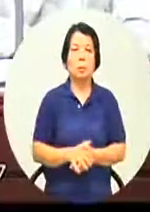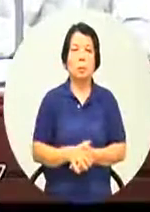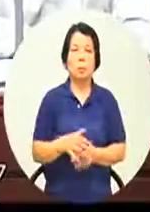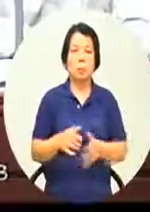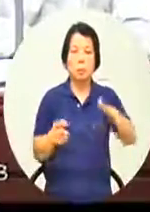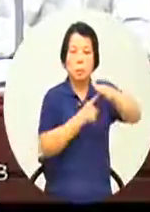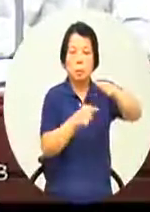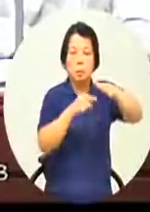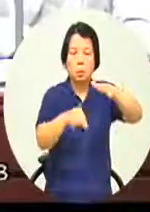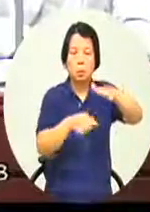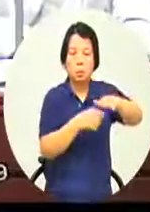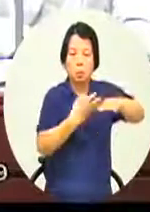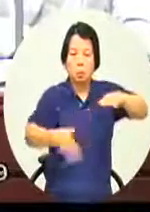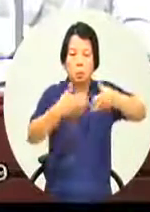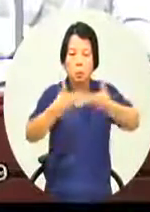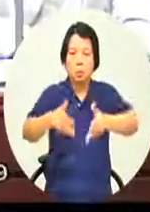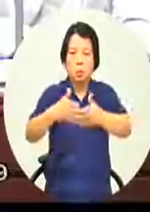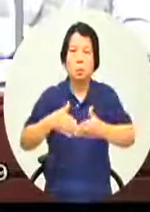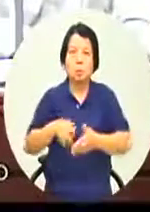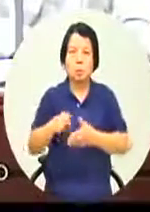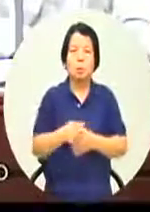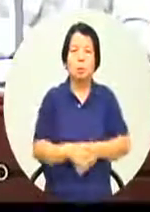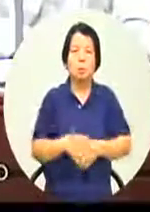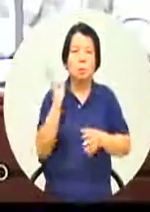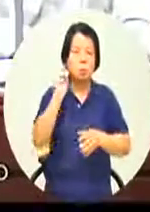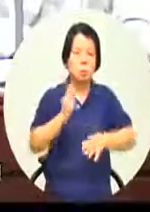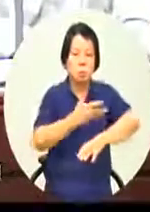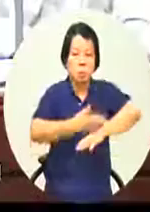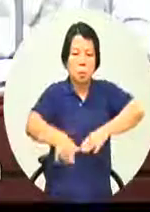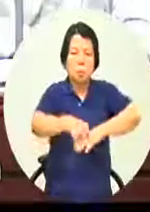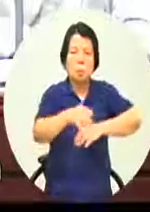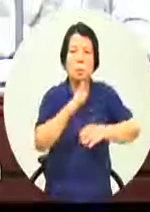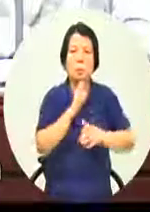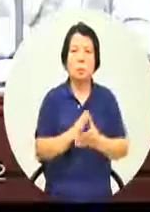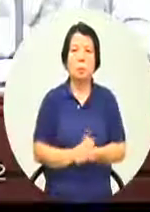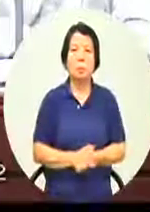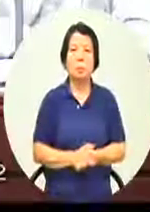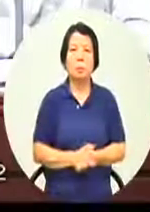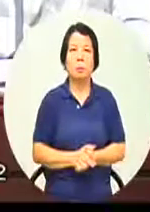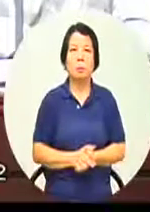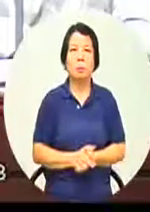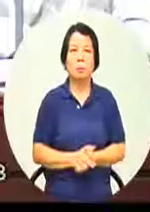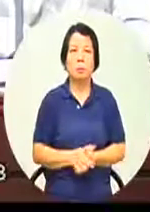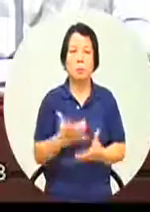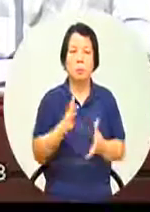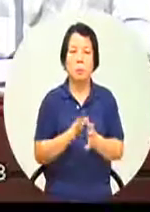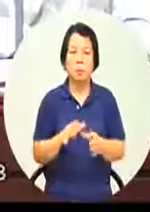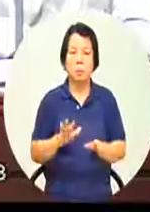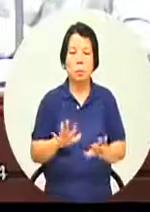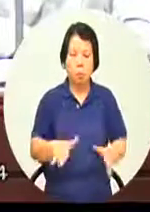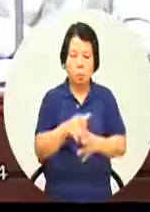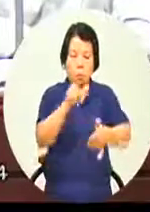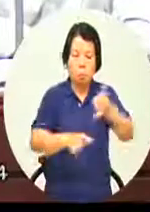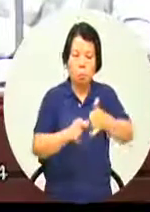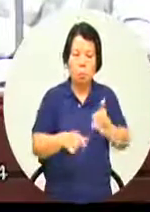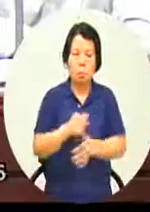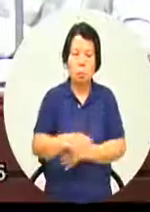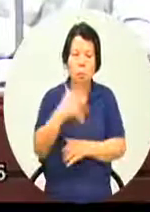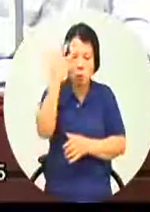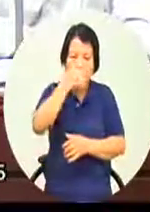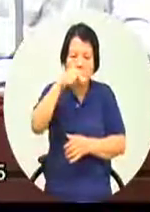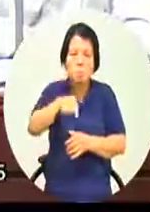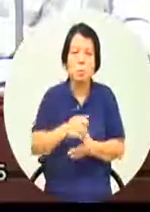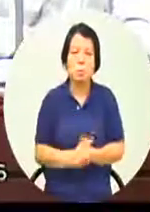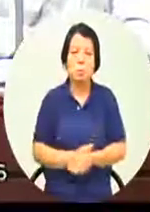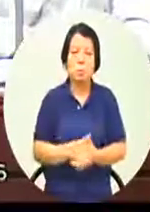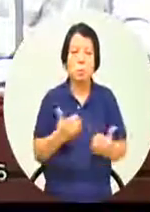公路沿线下来非常重要的一个排水系统，它是民渠。那护岸结构确实是老旧。那议员这次